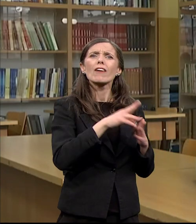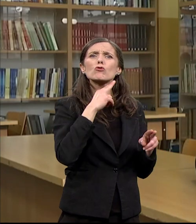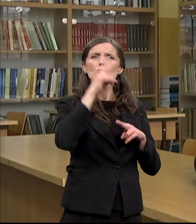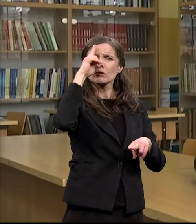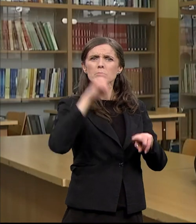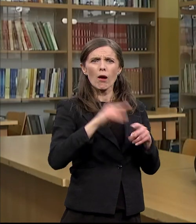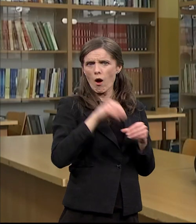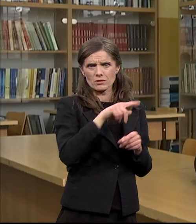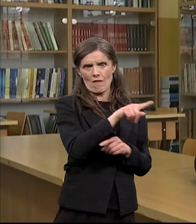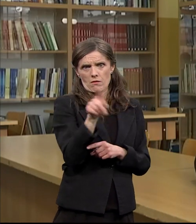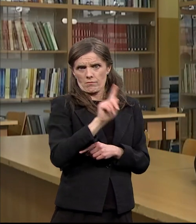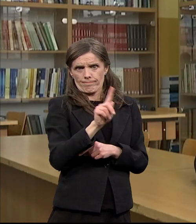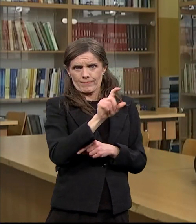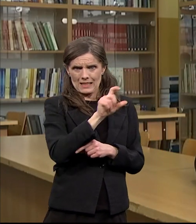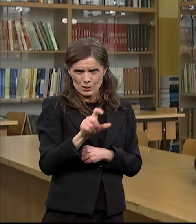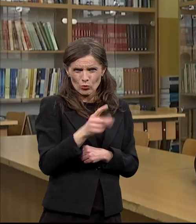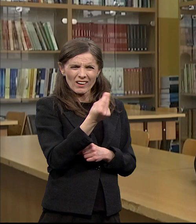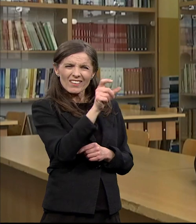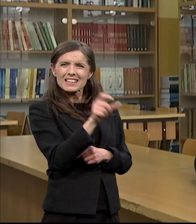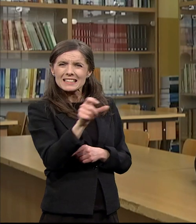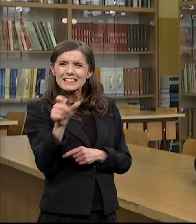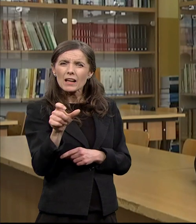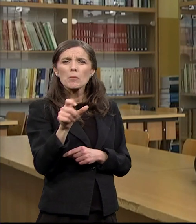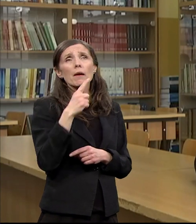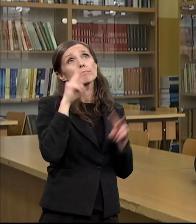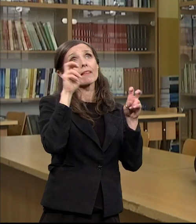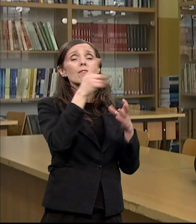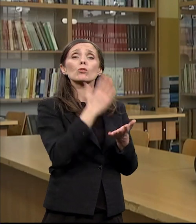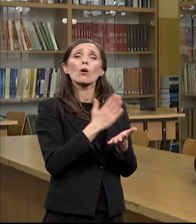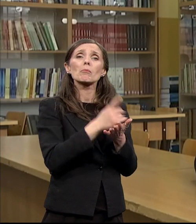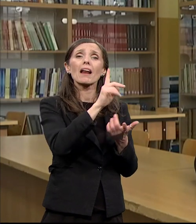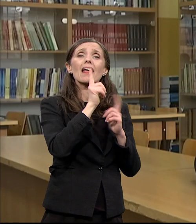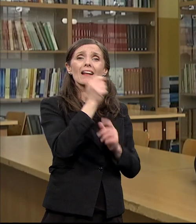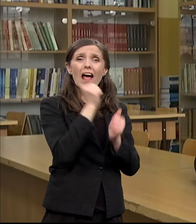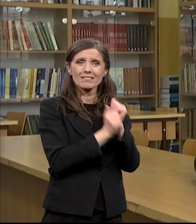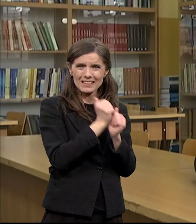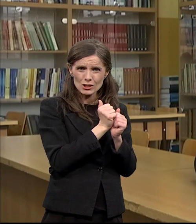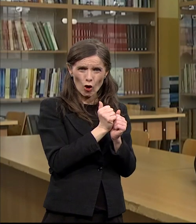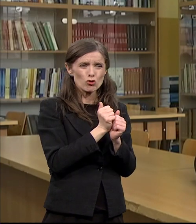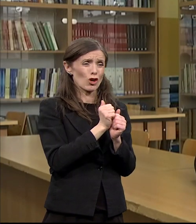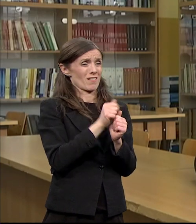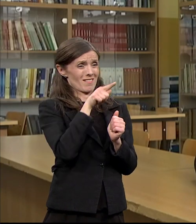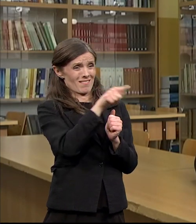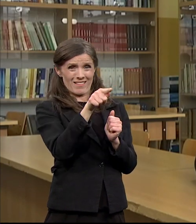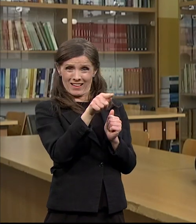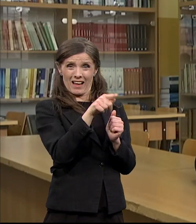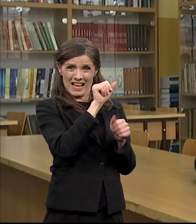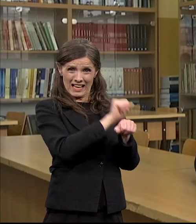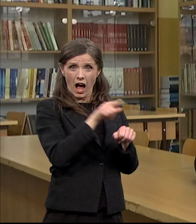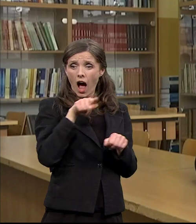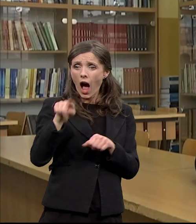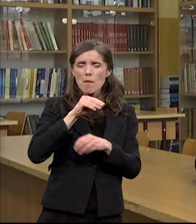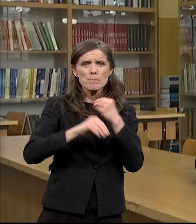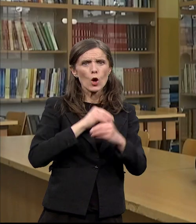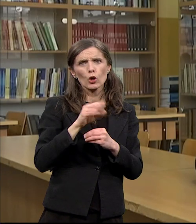i optuženih Srba za navodno učinjenje ratnih zločina, zločine nalaze se u izuzetno teškoj situaciji. One su ekonomski